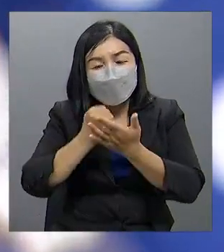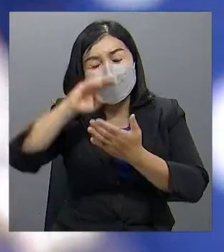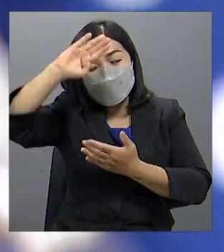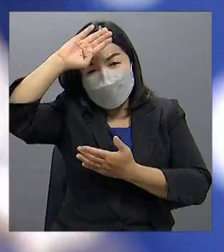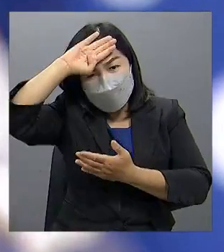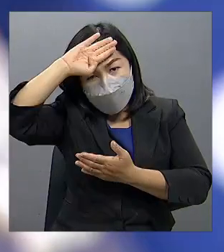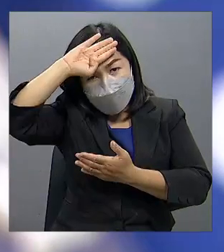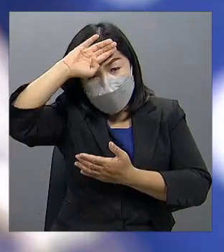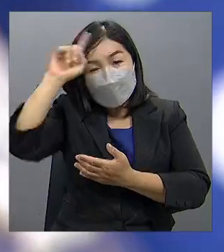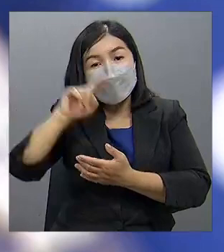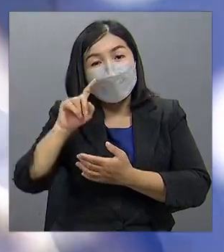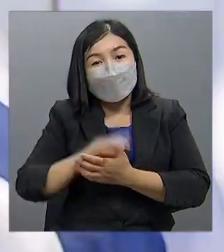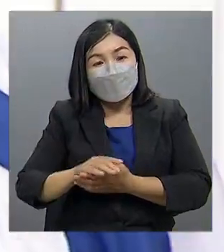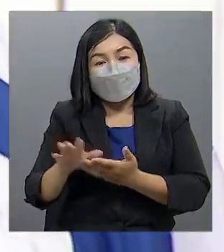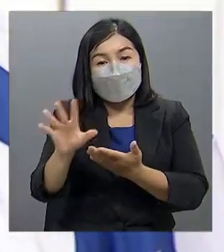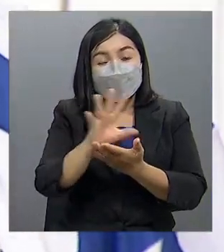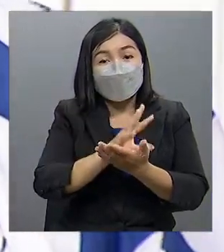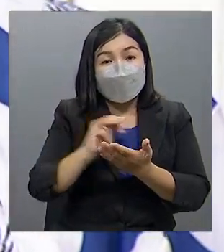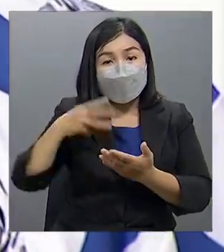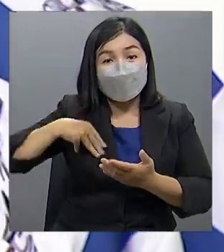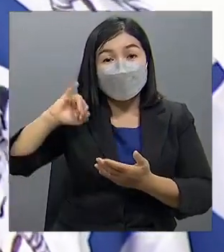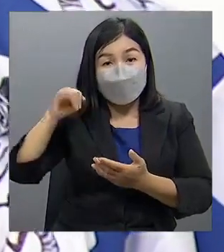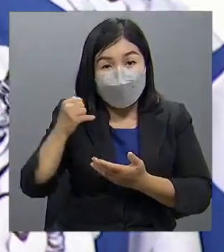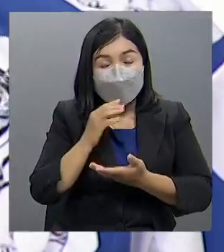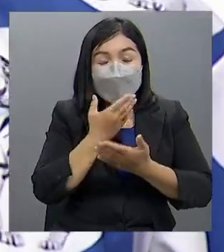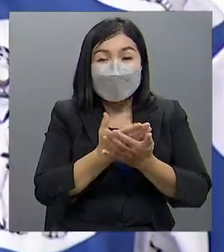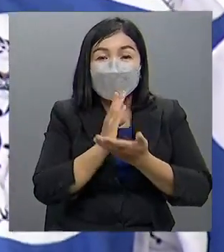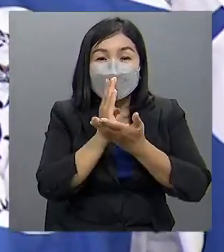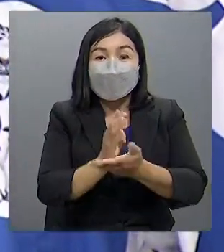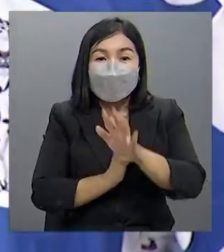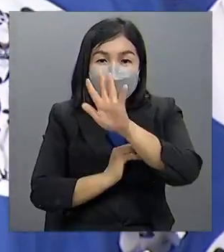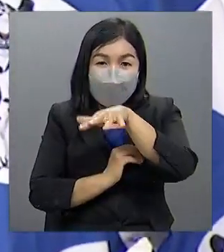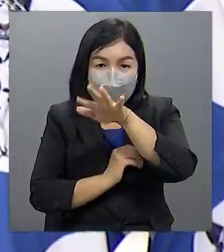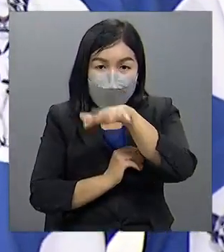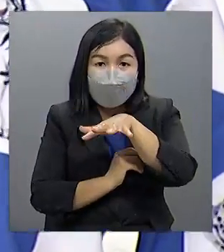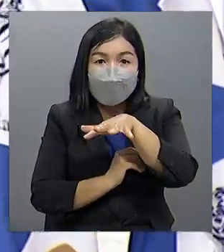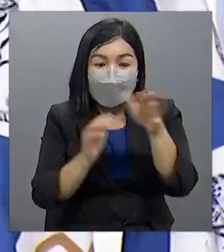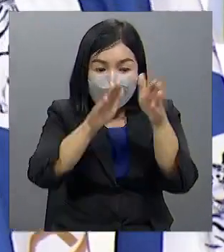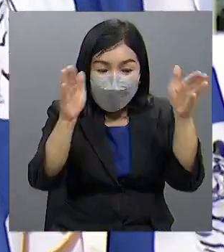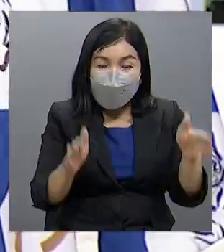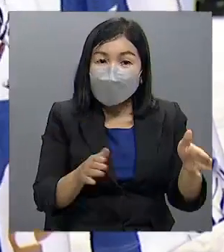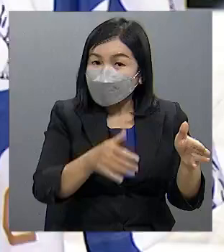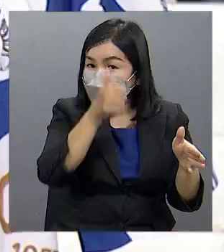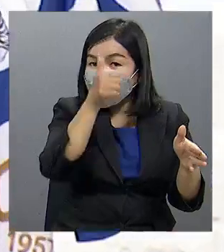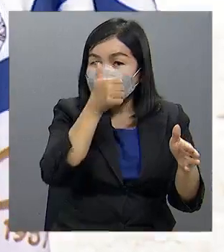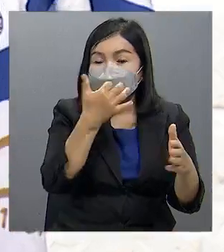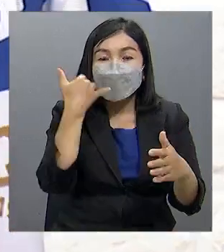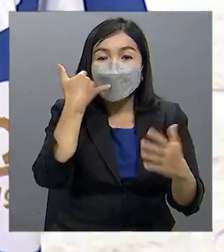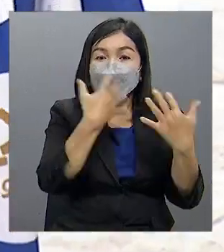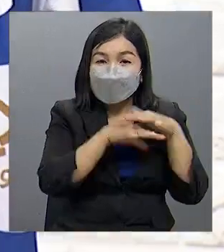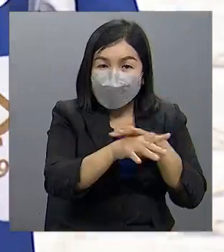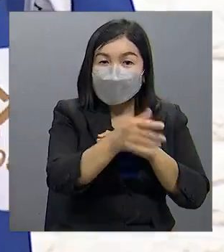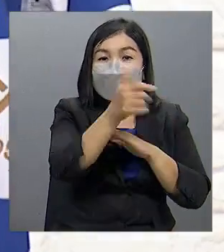ทยาลัยจุฬาภรณ์ค่ะทุกยอดบริจาค 5,000 บาทสามารถที่จะติดต่อขอรับชุดของขวัญแห่งการให้กล่องปริศน